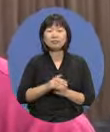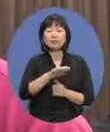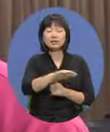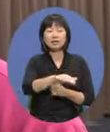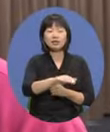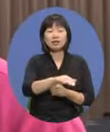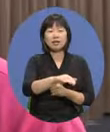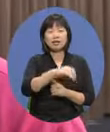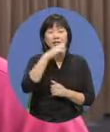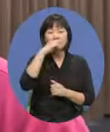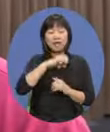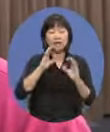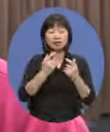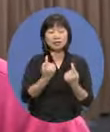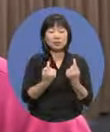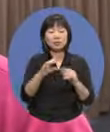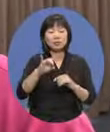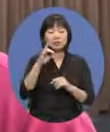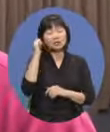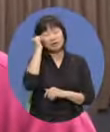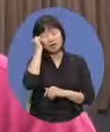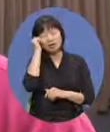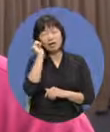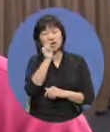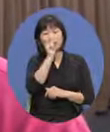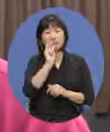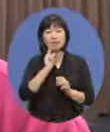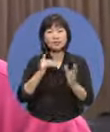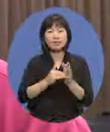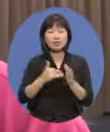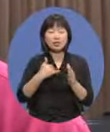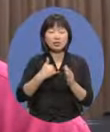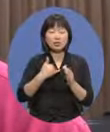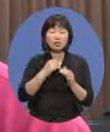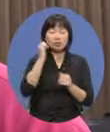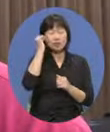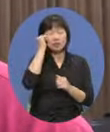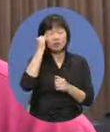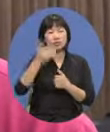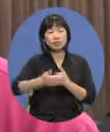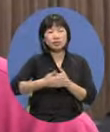자기가 그냥 애기보다 먼저 자버리고 나보고 재우라 그러고